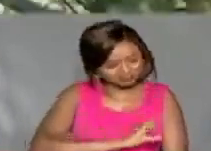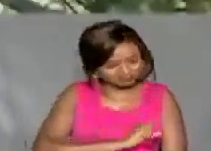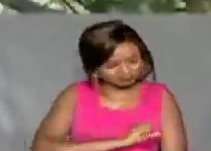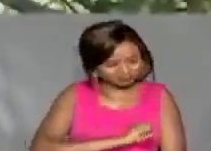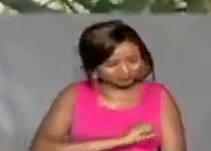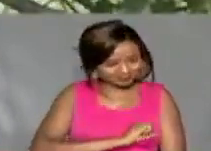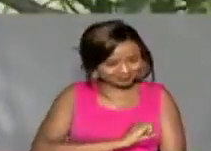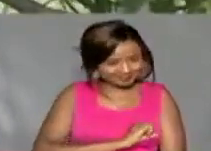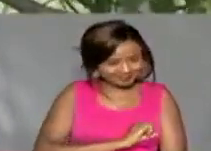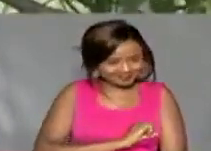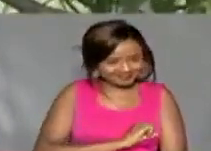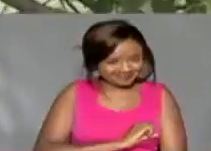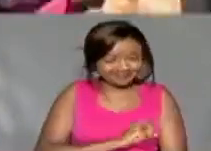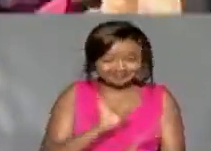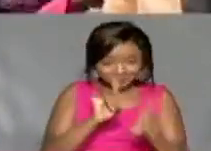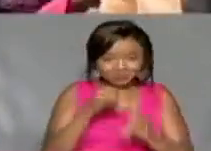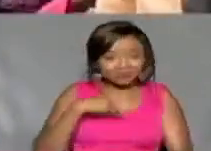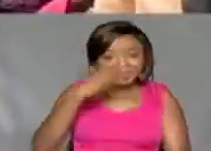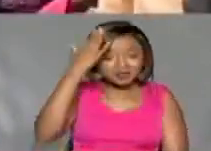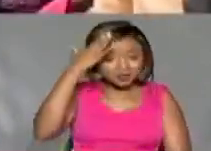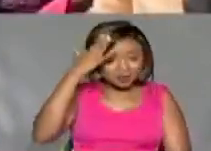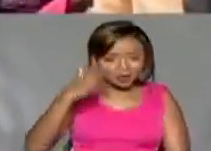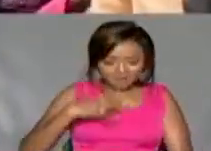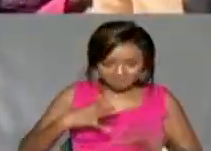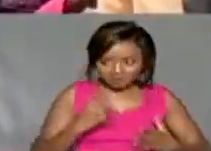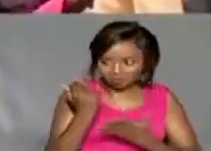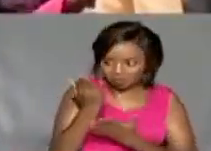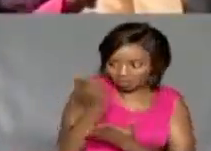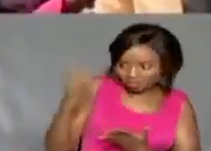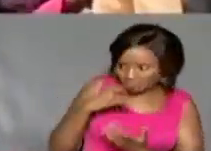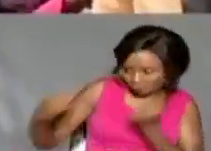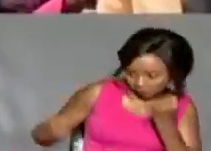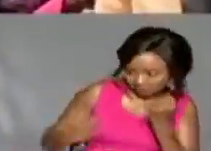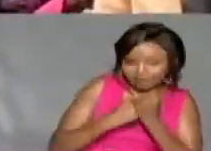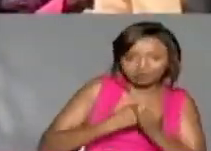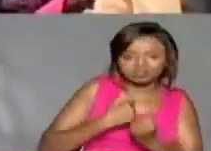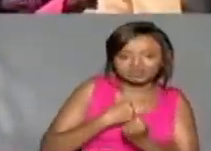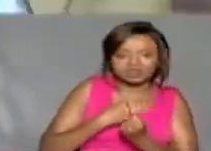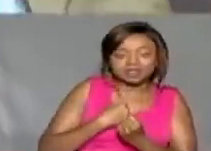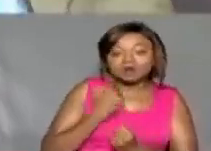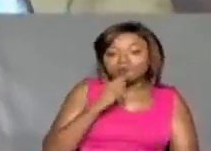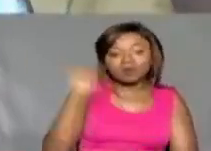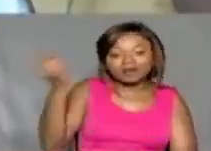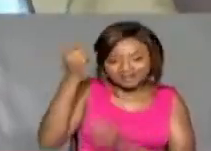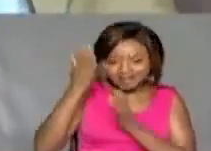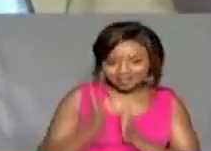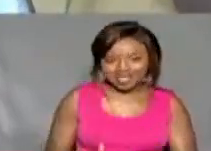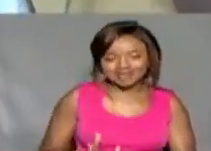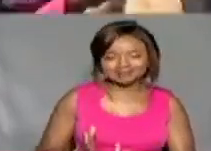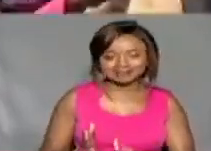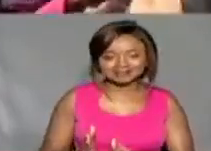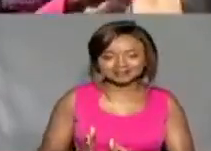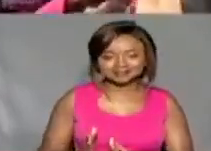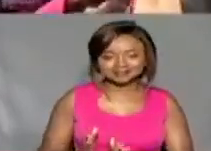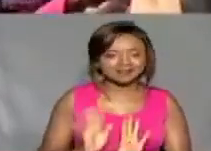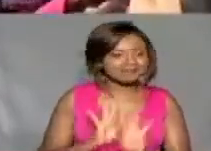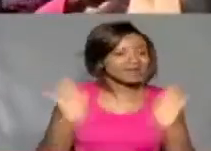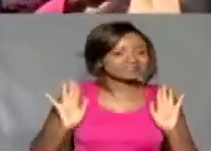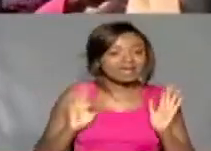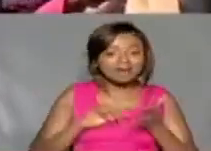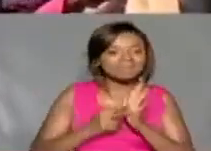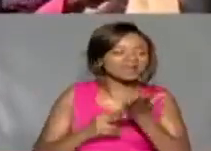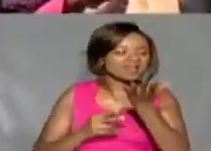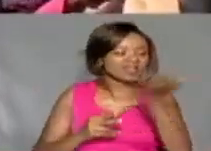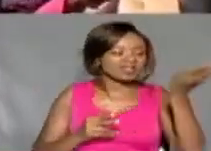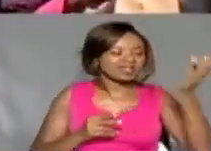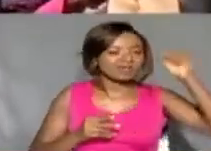mimi najua wale watasahihisha kazi yangu ni wananchi wa Kenya wakati ikifika. Sio wanasiasa